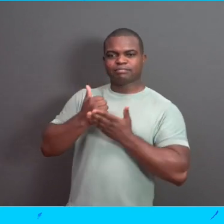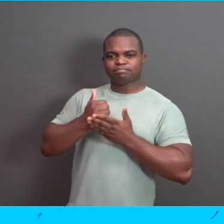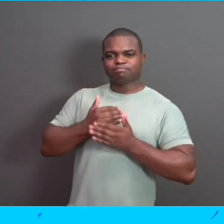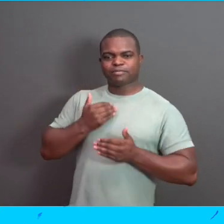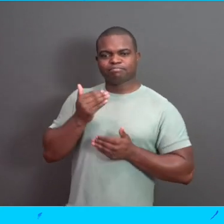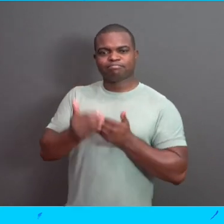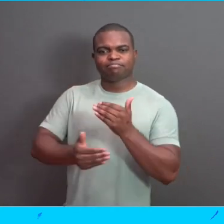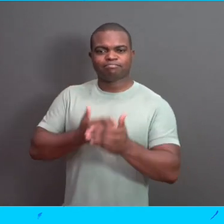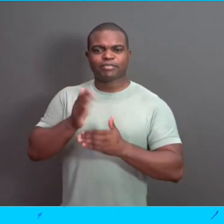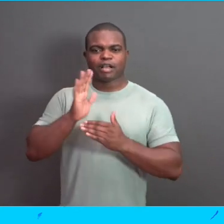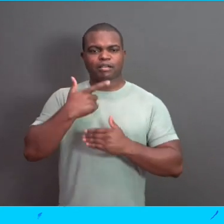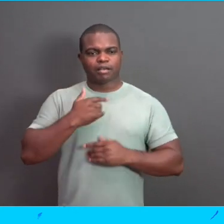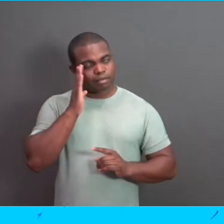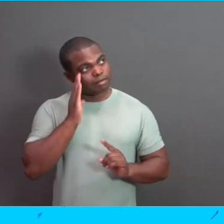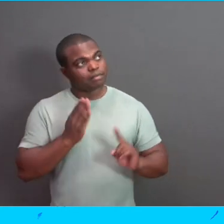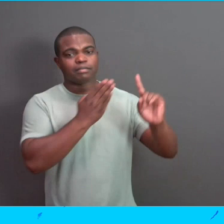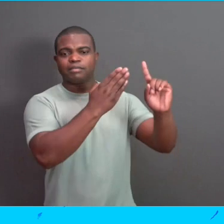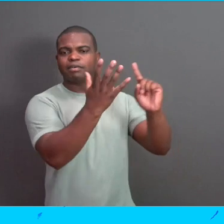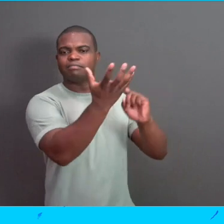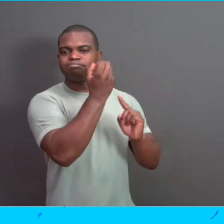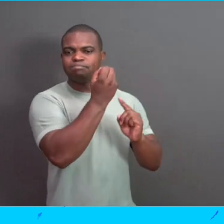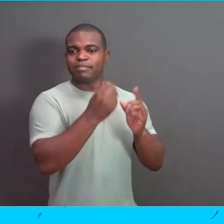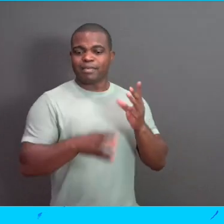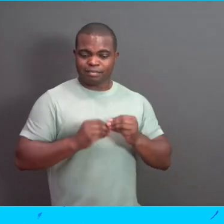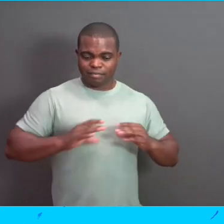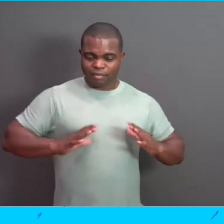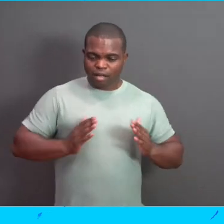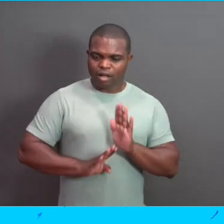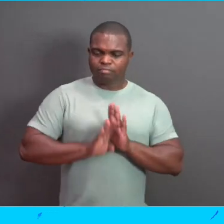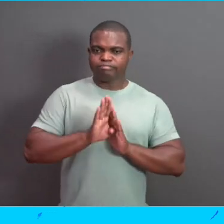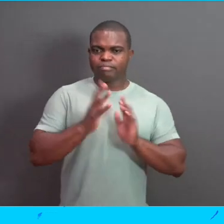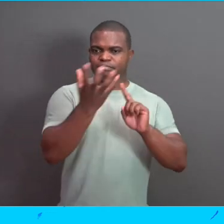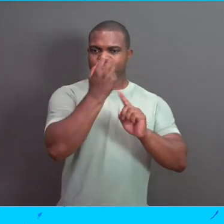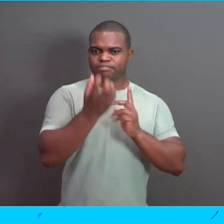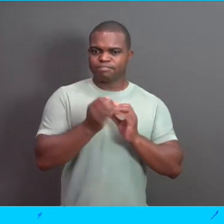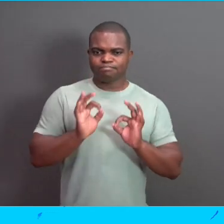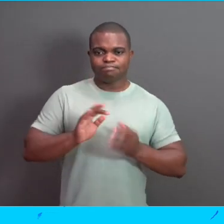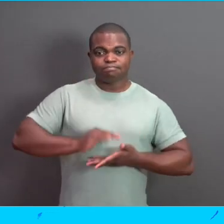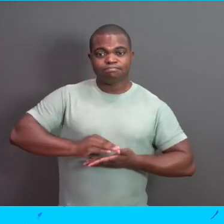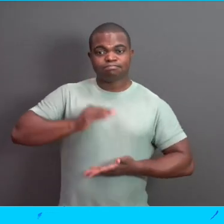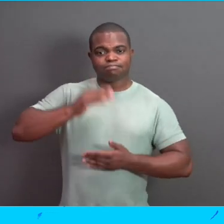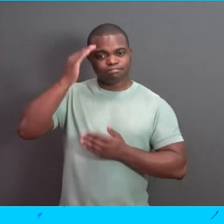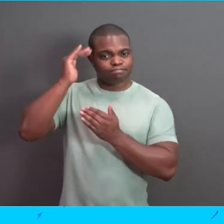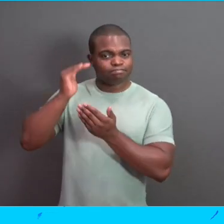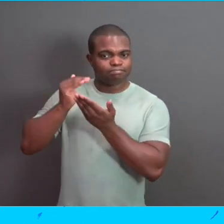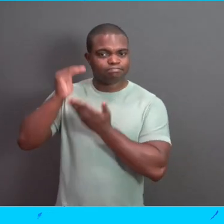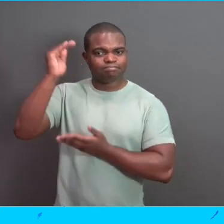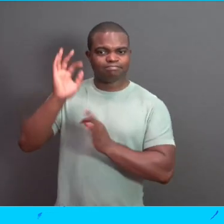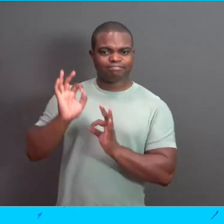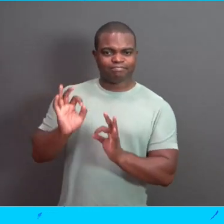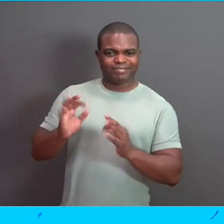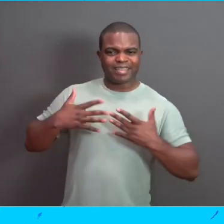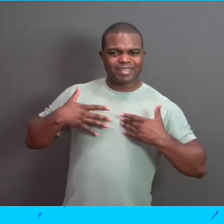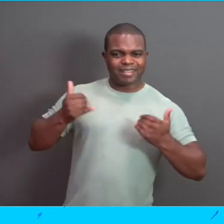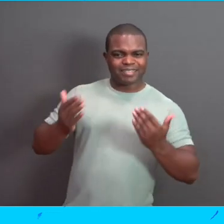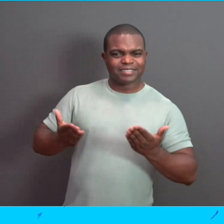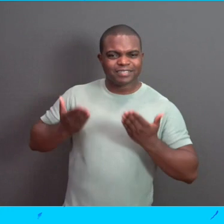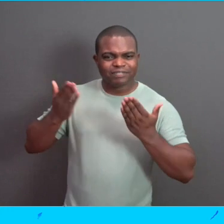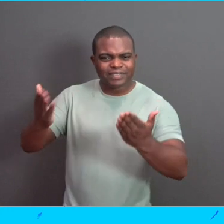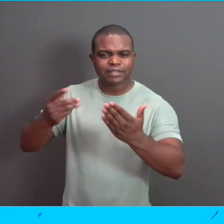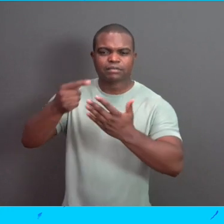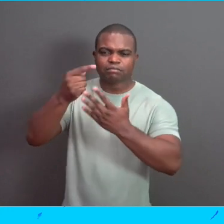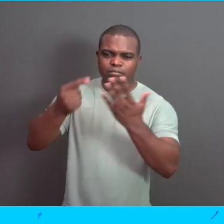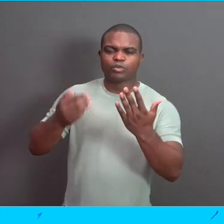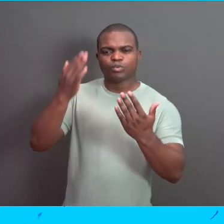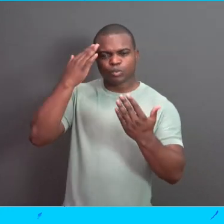complet. Il y a aussi des services de santé pour les adolescents et pour